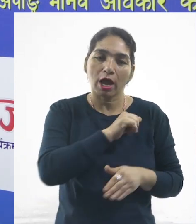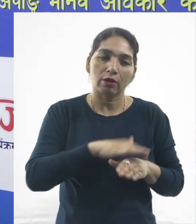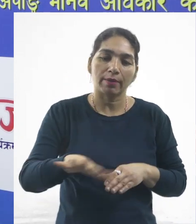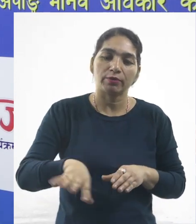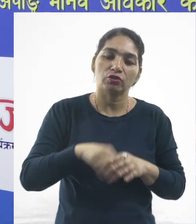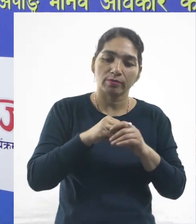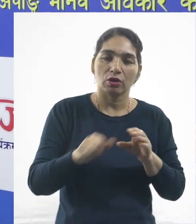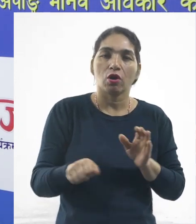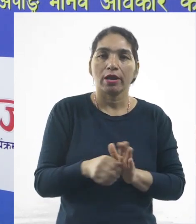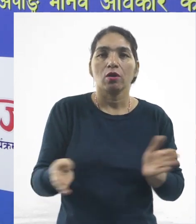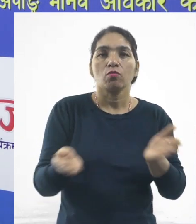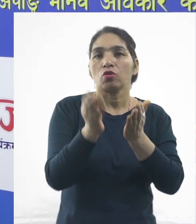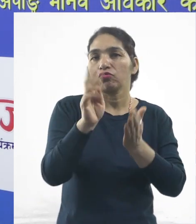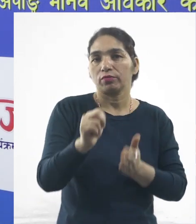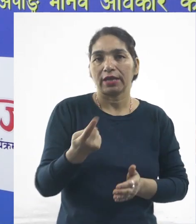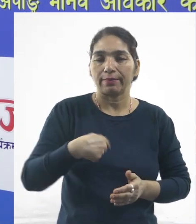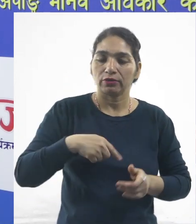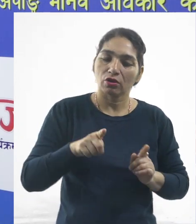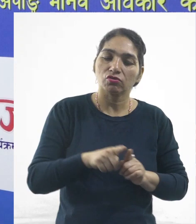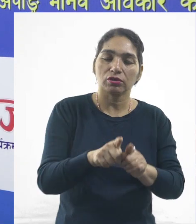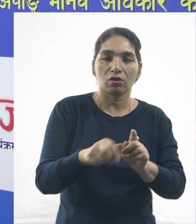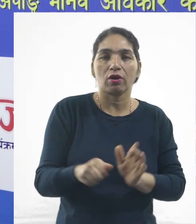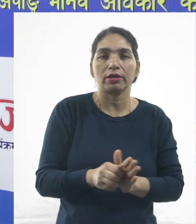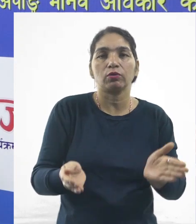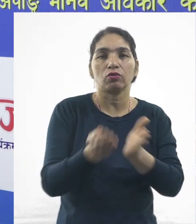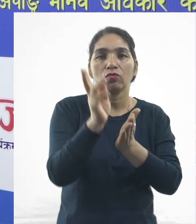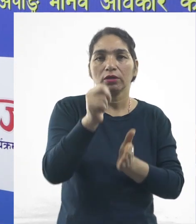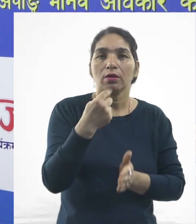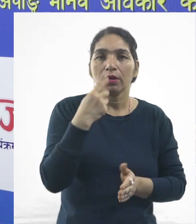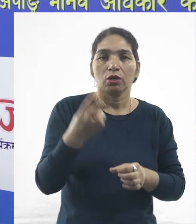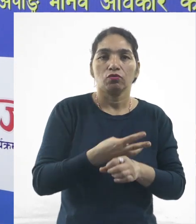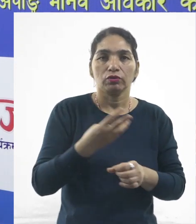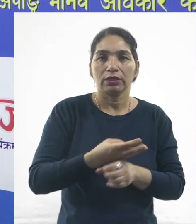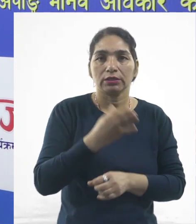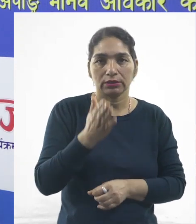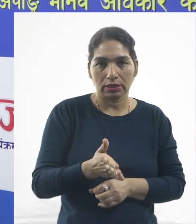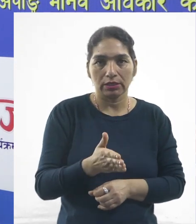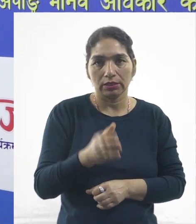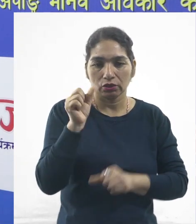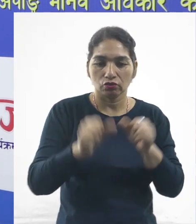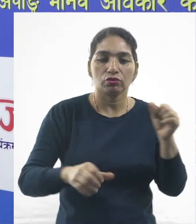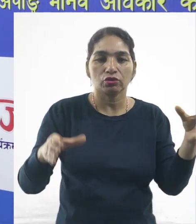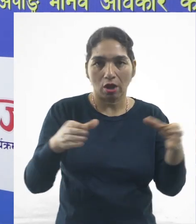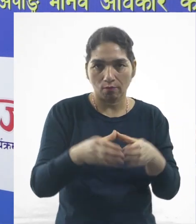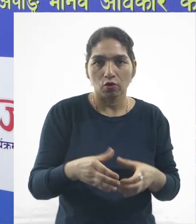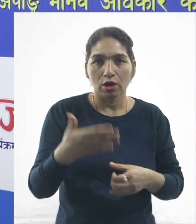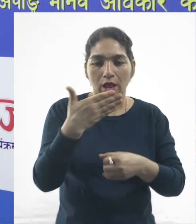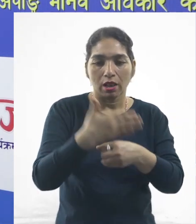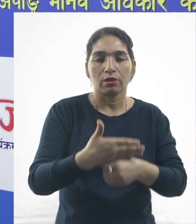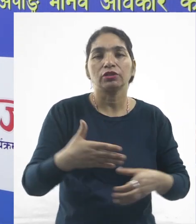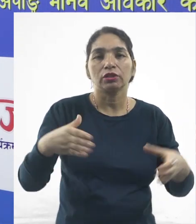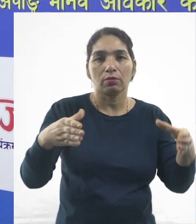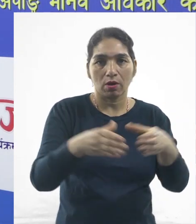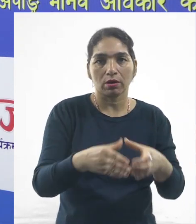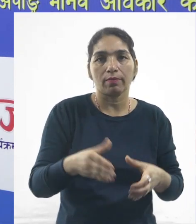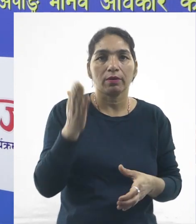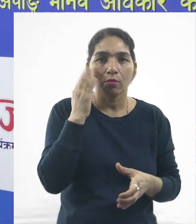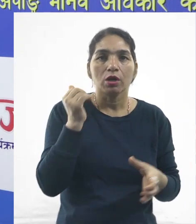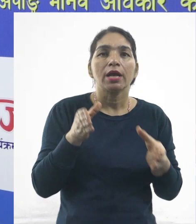है उहाँलाई पनि हामी सरै अगाडि लानुपर्छ भन्ने उद्देश्यले मैले चाहिँ जुन समूहहरूले लक्षित वर्ग भनेर महिला समूहहरूले